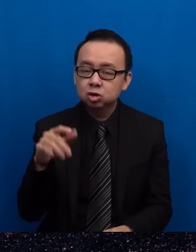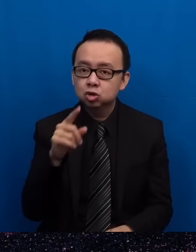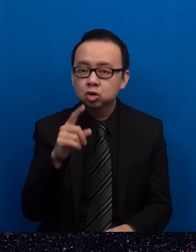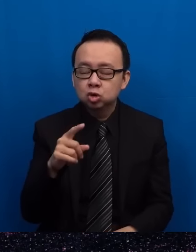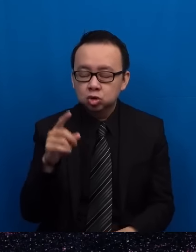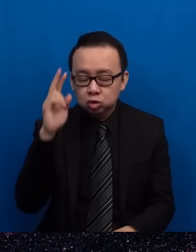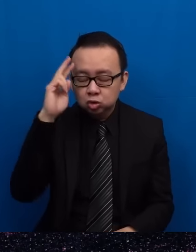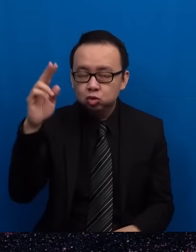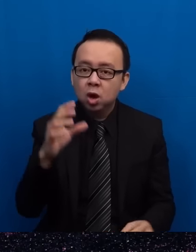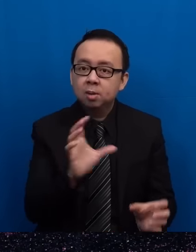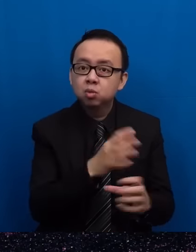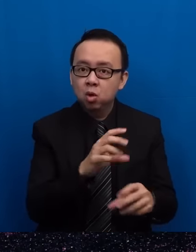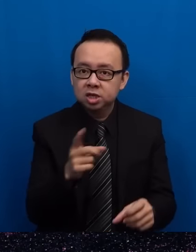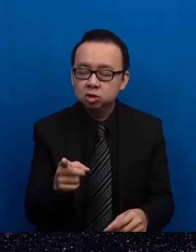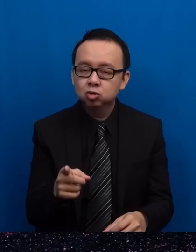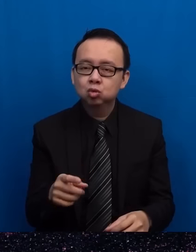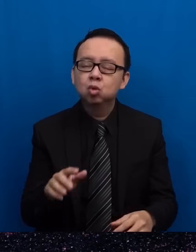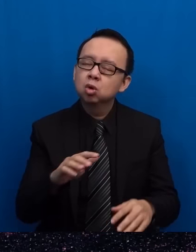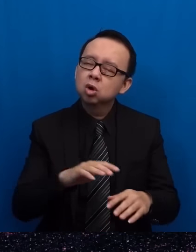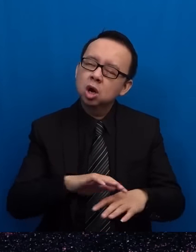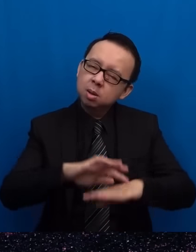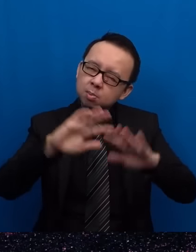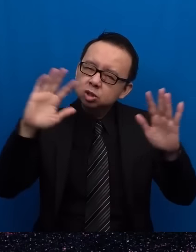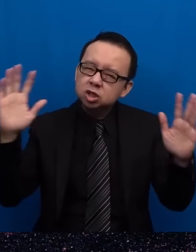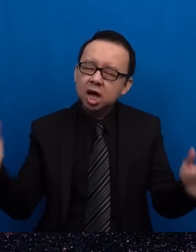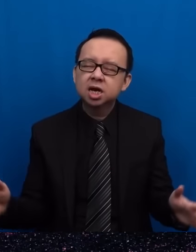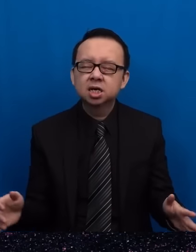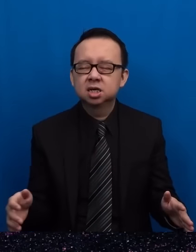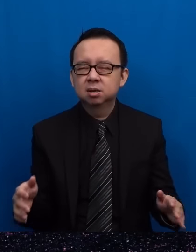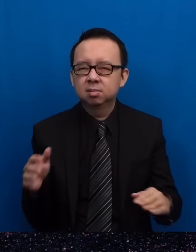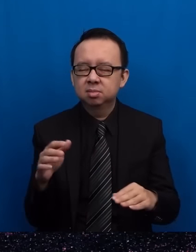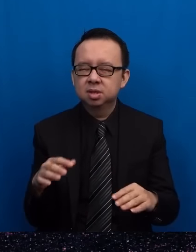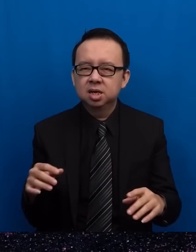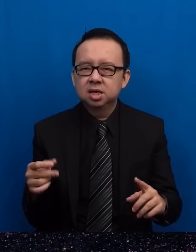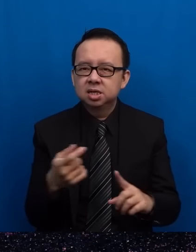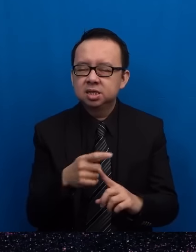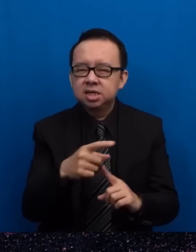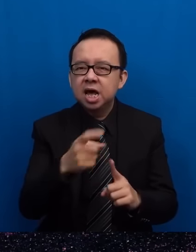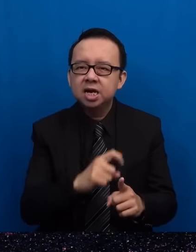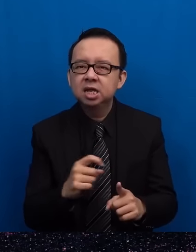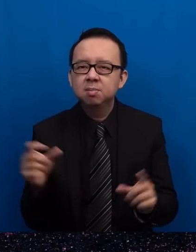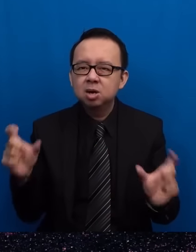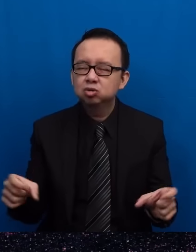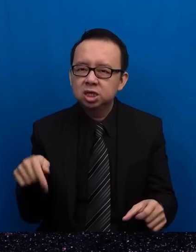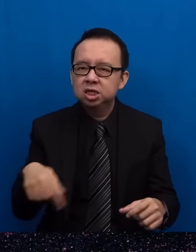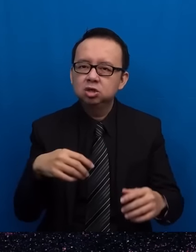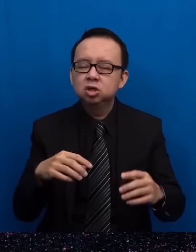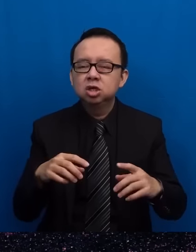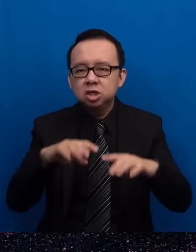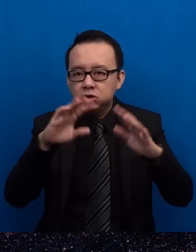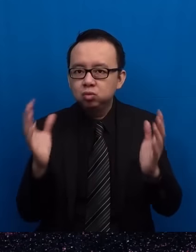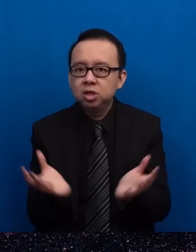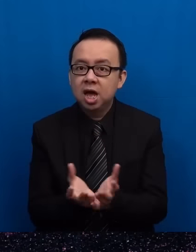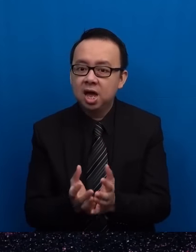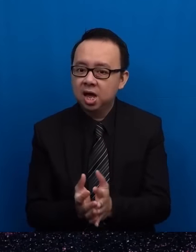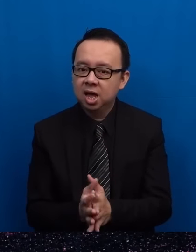Anda tidak akan pernah melihat ujung persediaan Allah. Pertolongan Tuhan tuh gak bisa diukur